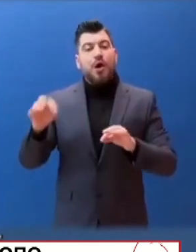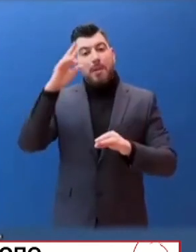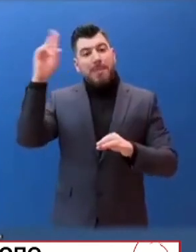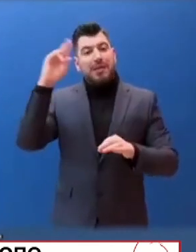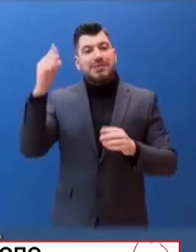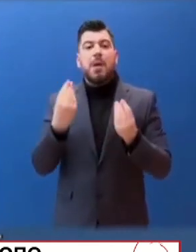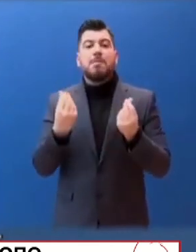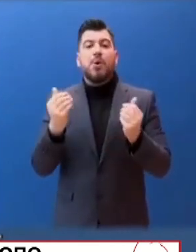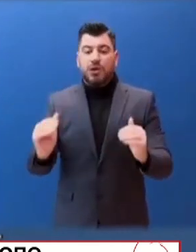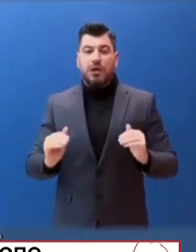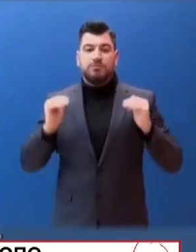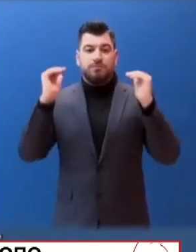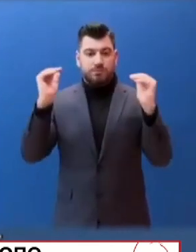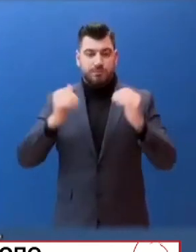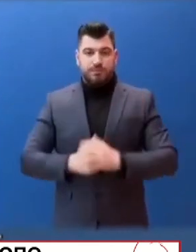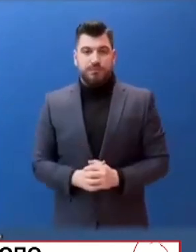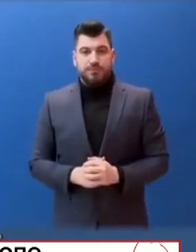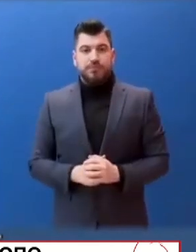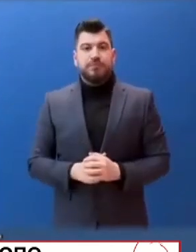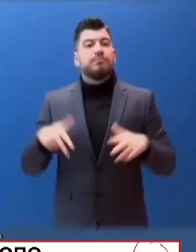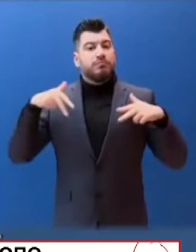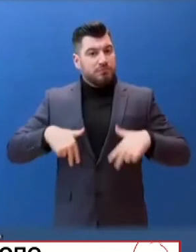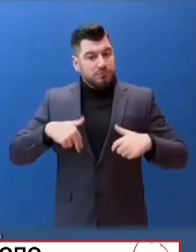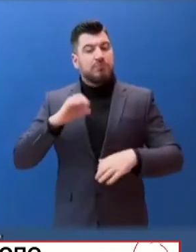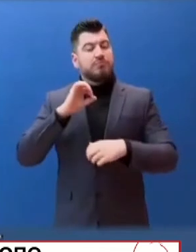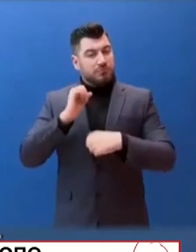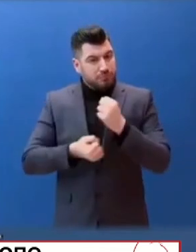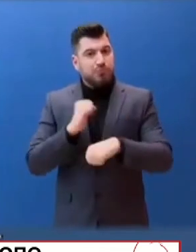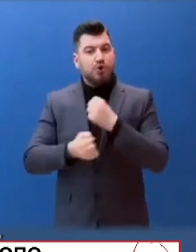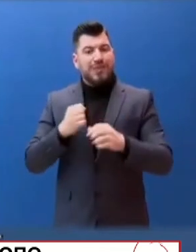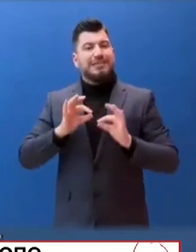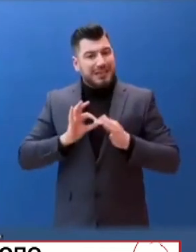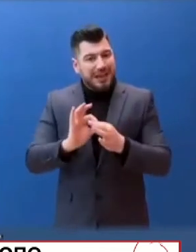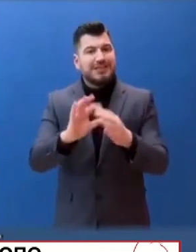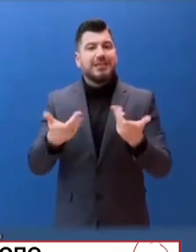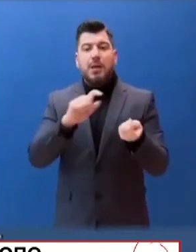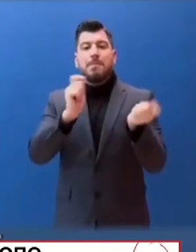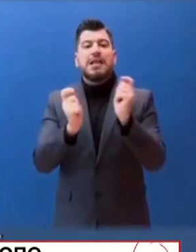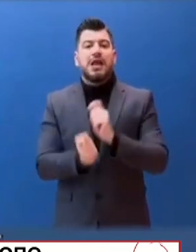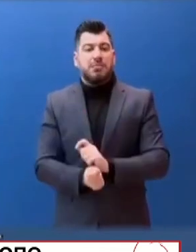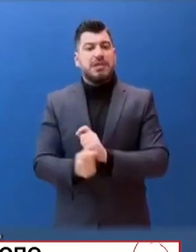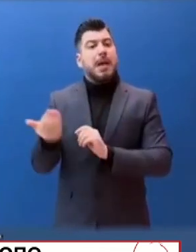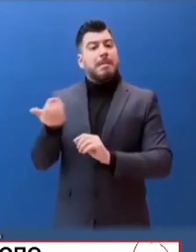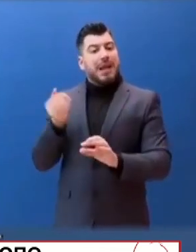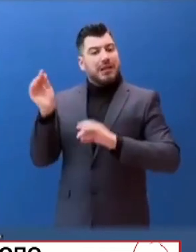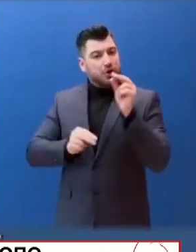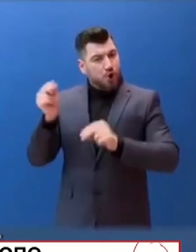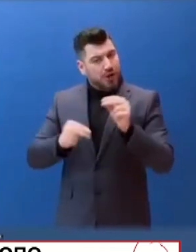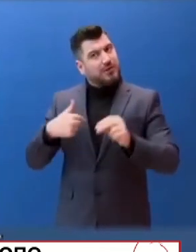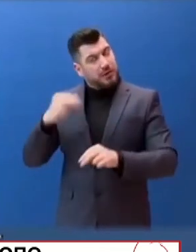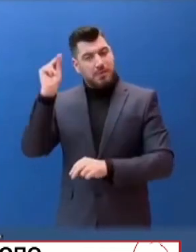των πανεπιστημίων. Η κυβέρνηση συνεχίζει τις μεταρρυθμίσεις, όπως είχε προεκλογικά δεσμευτεί στους